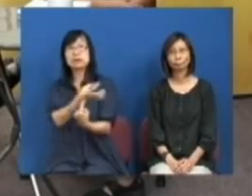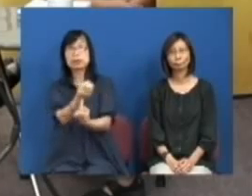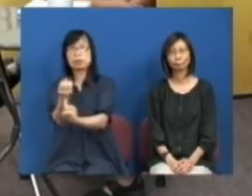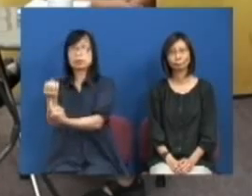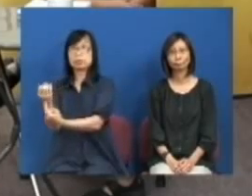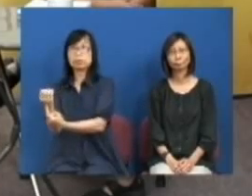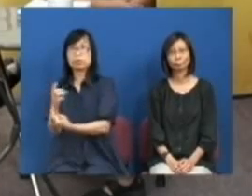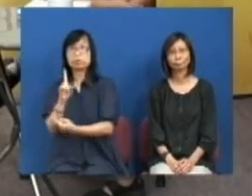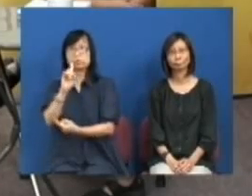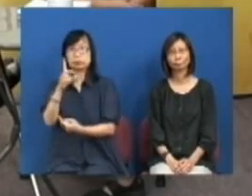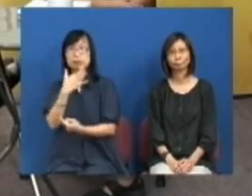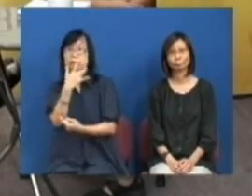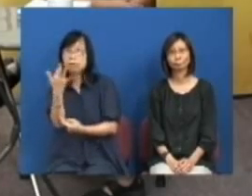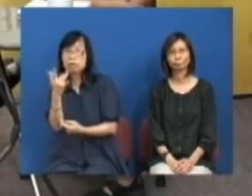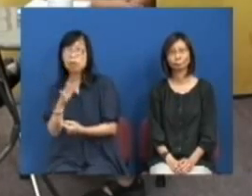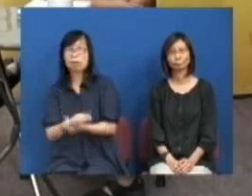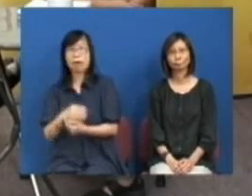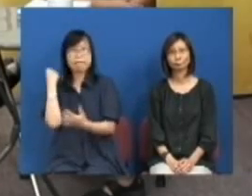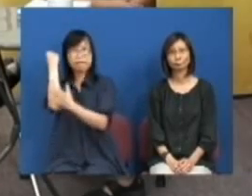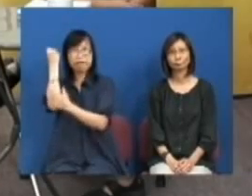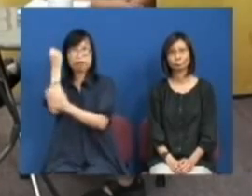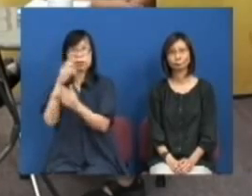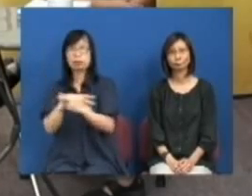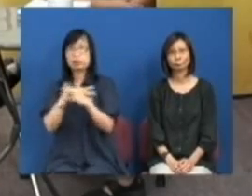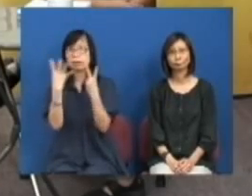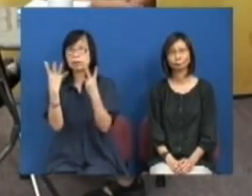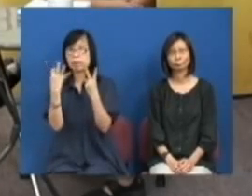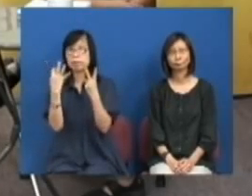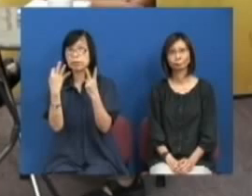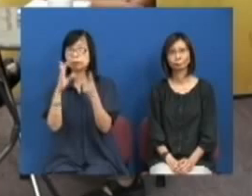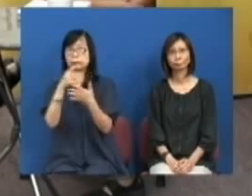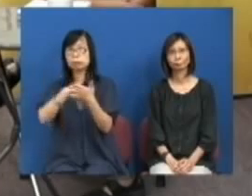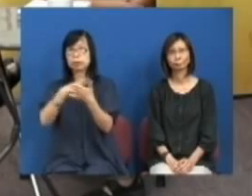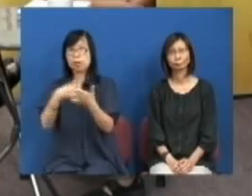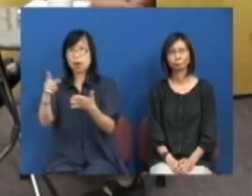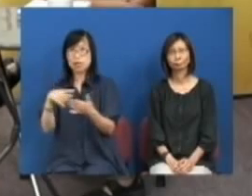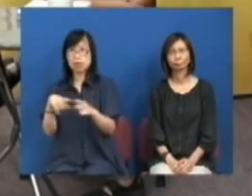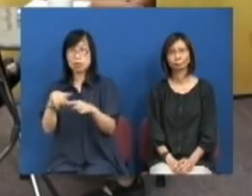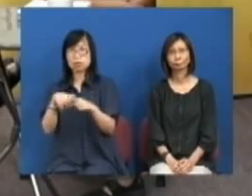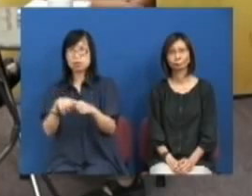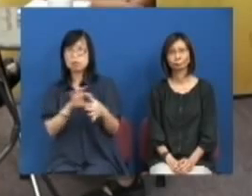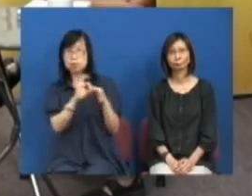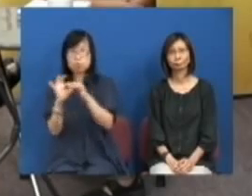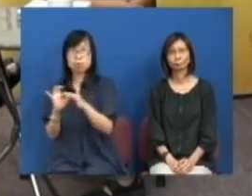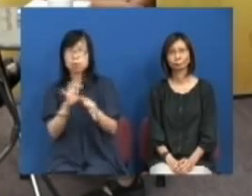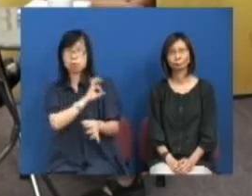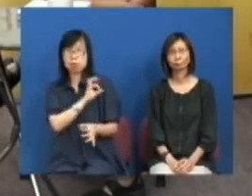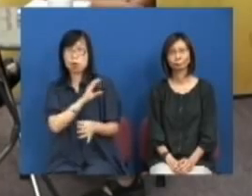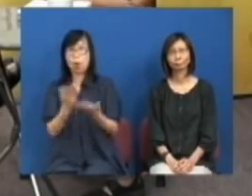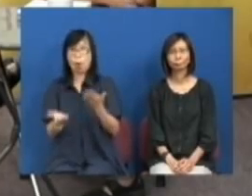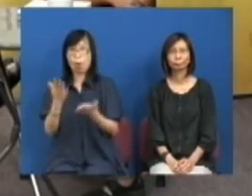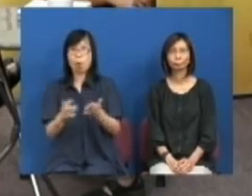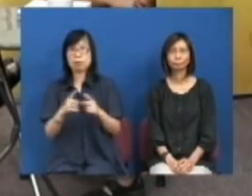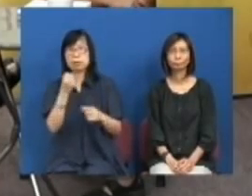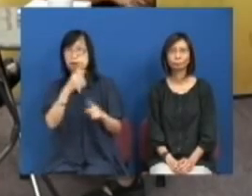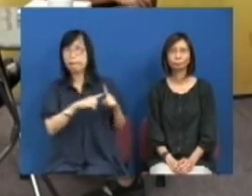对定立23条，那我相信这个支联会或者民主党未必